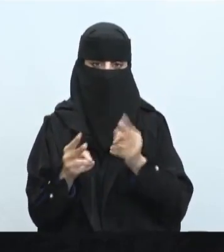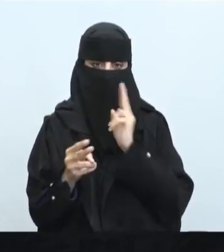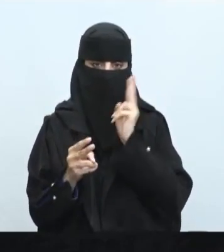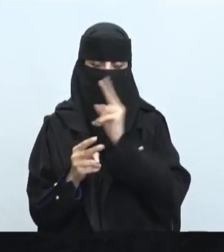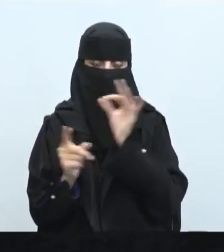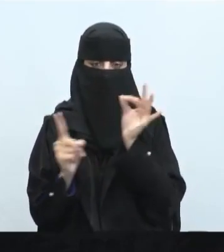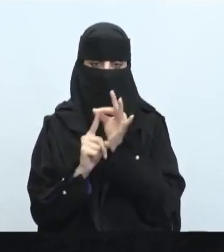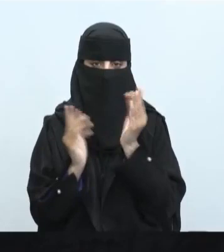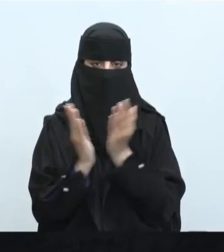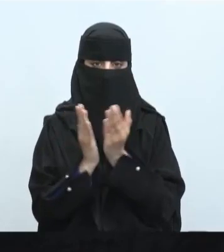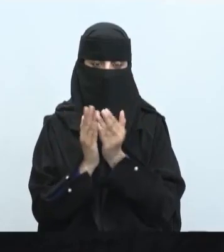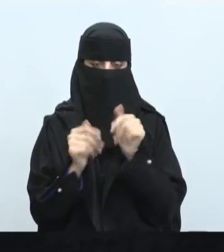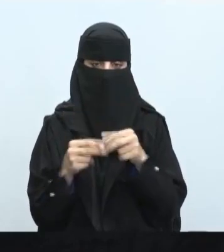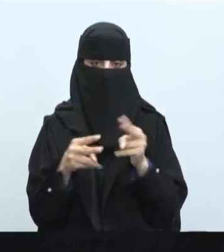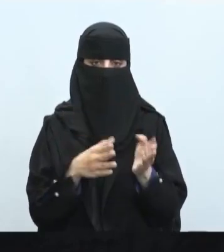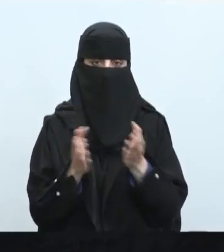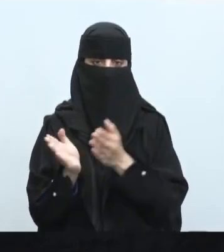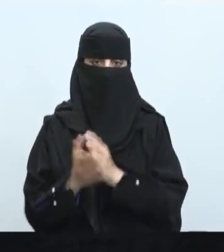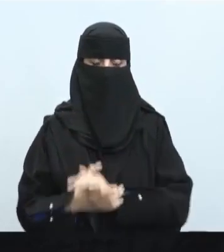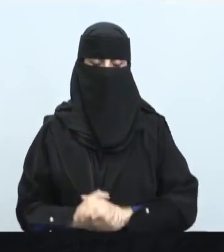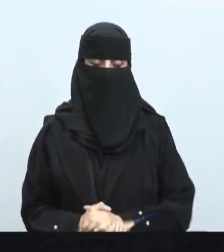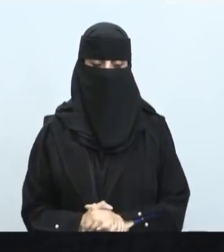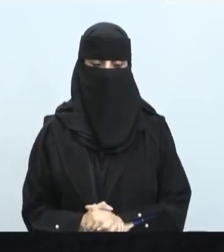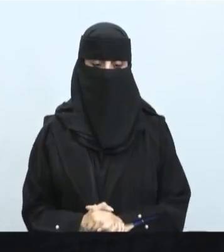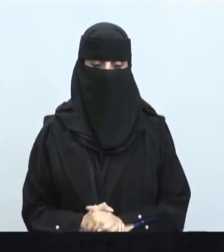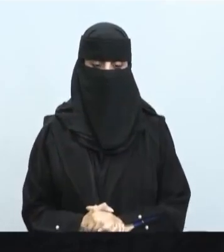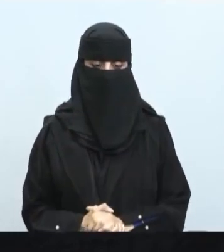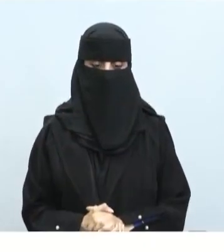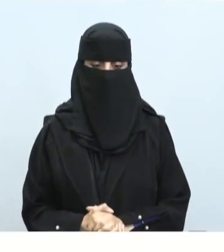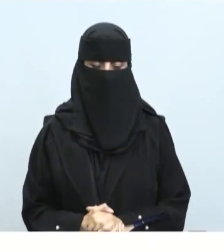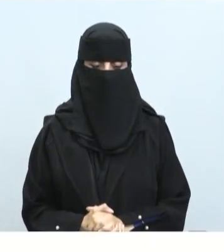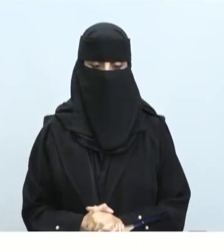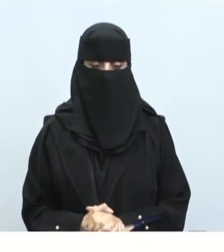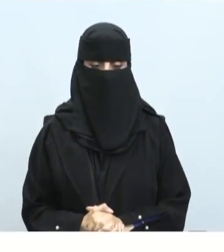هذا الدرس نتعرف سويا على اهم اهدافه